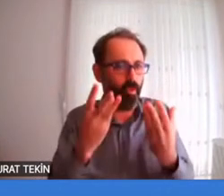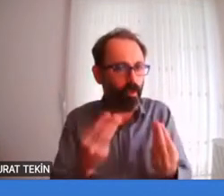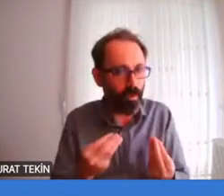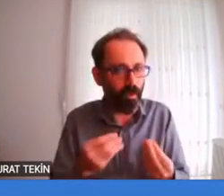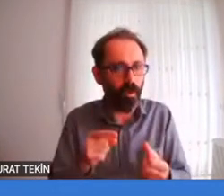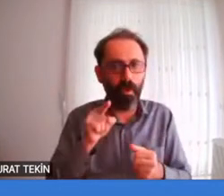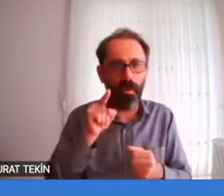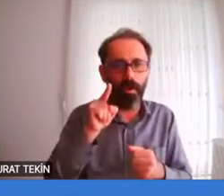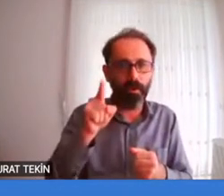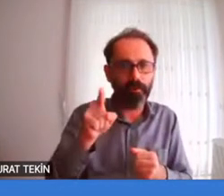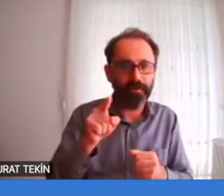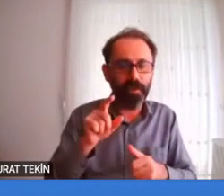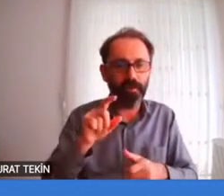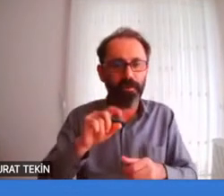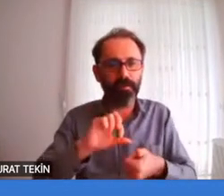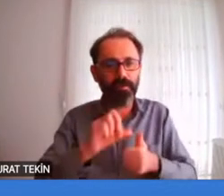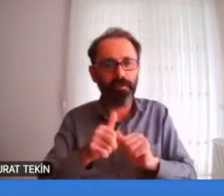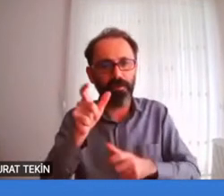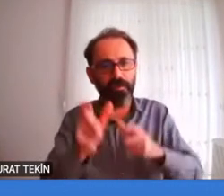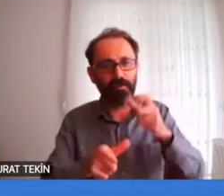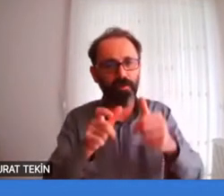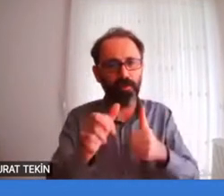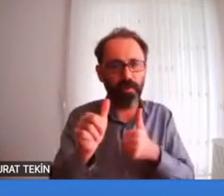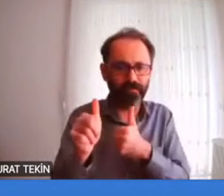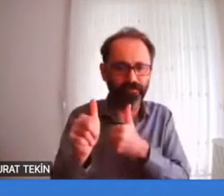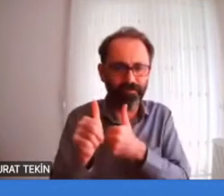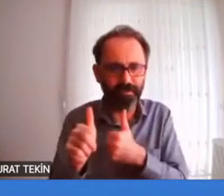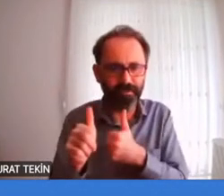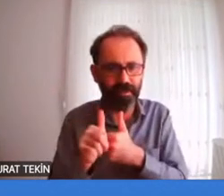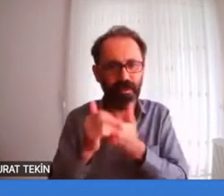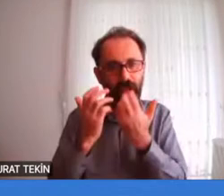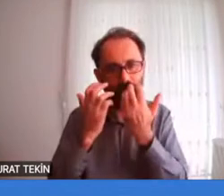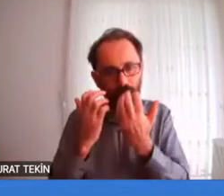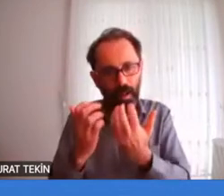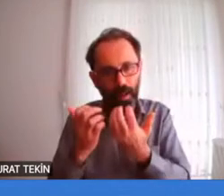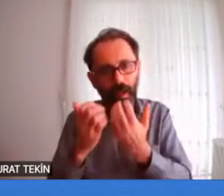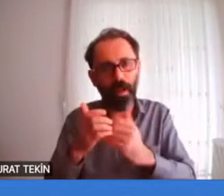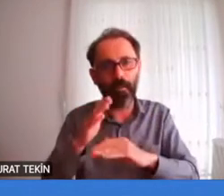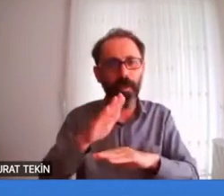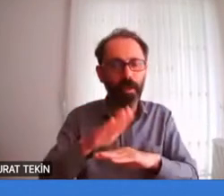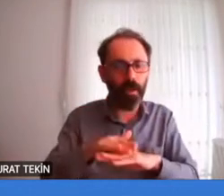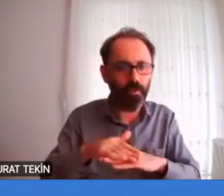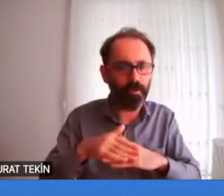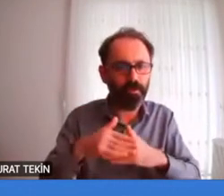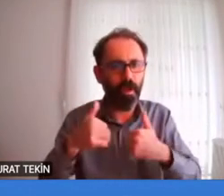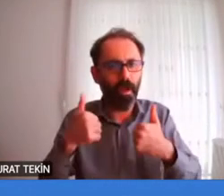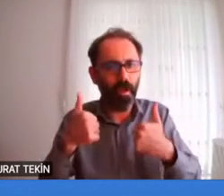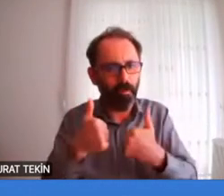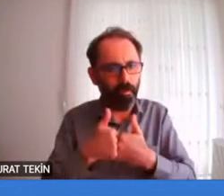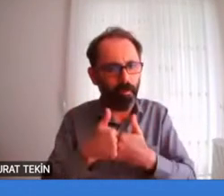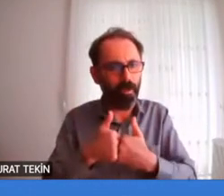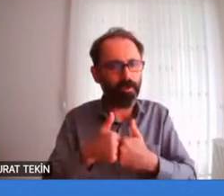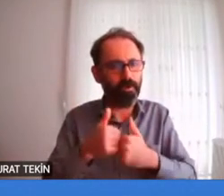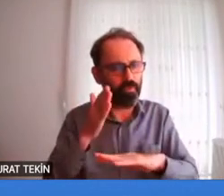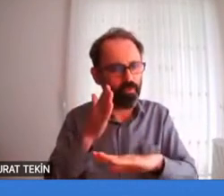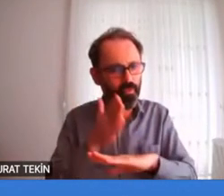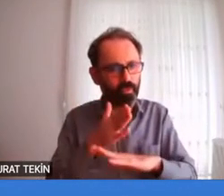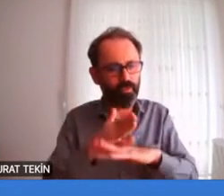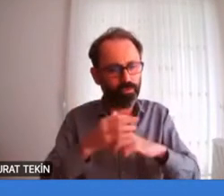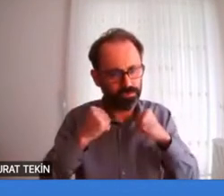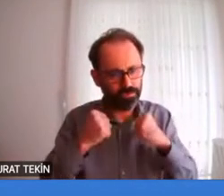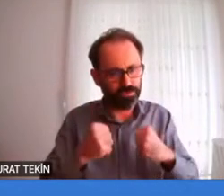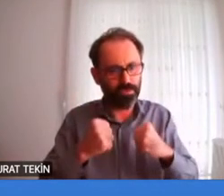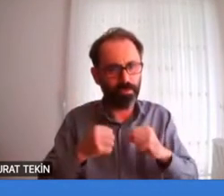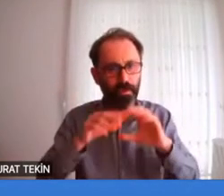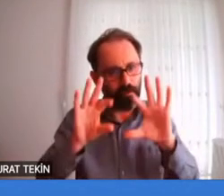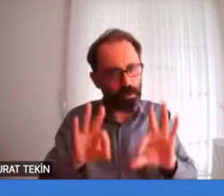Karaca başkanımız var. Hı hı. O da bize o yönetim bölümünde o dışarıda yardım sahanın içerisinde